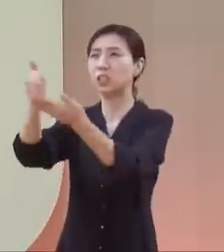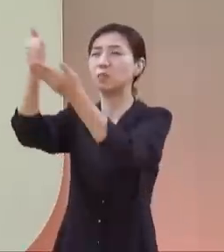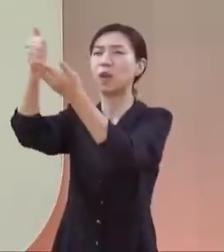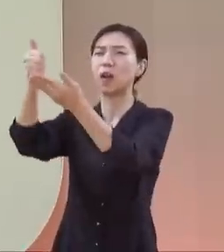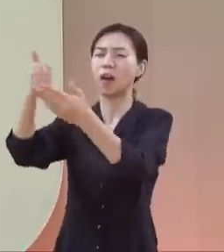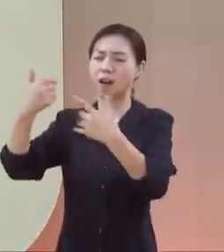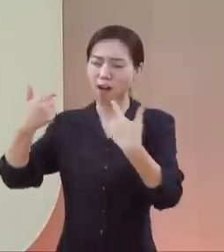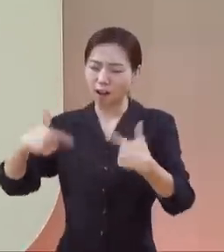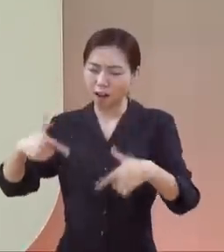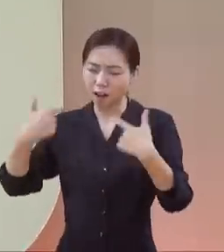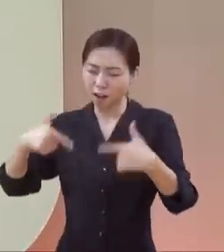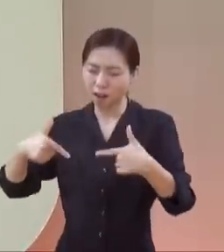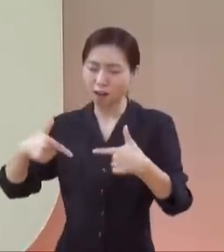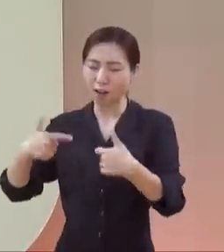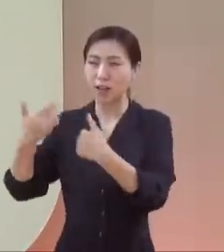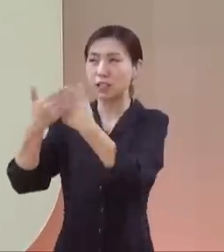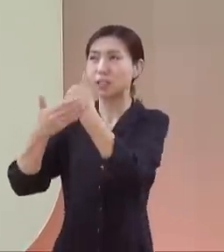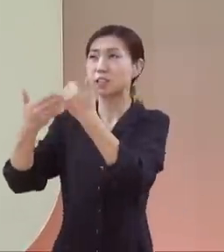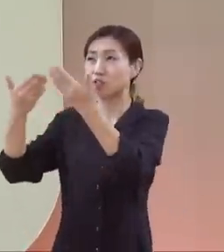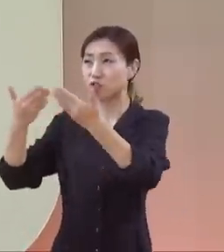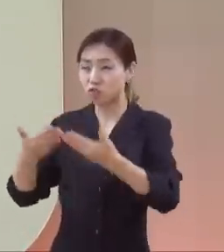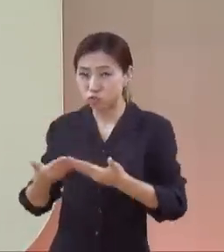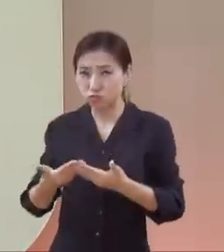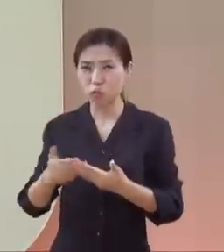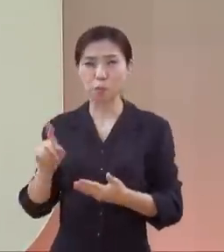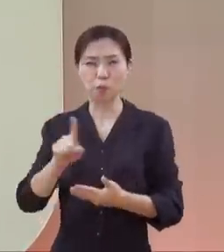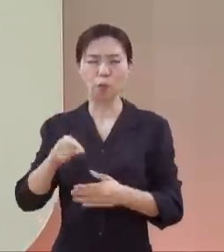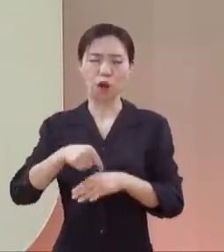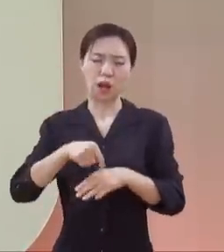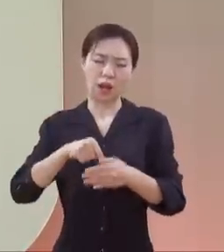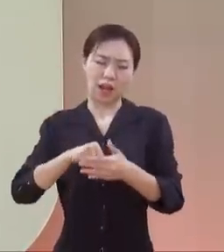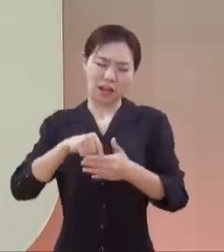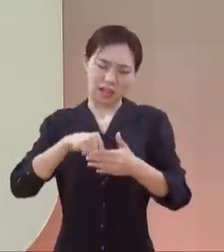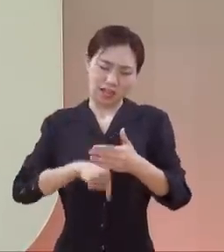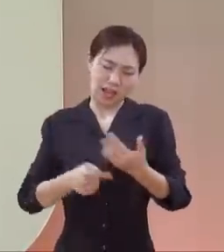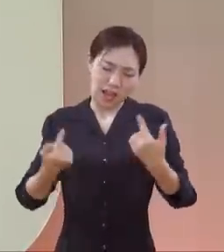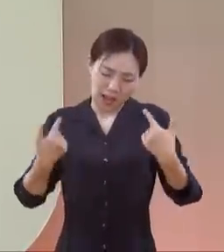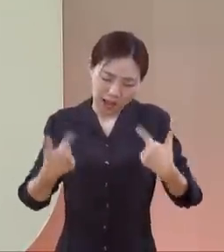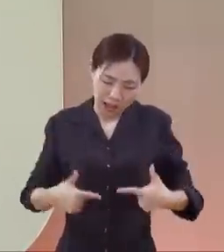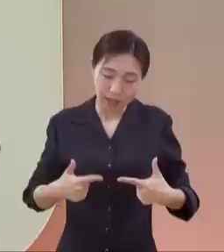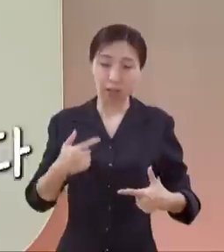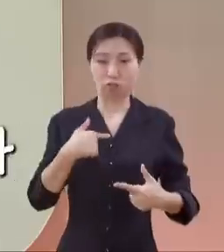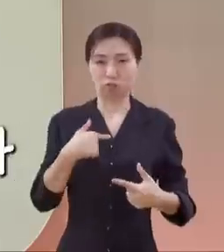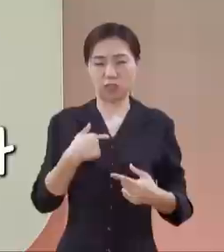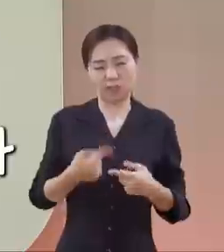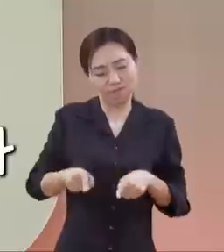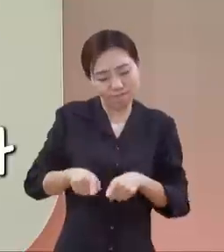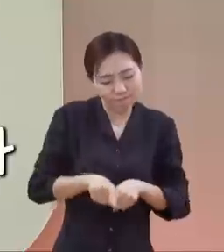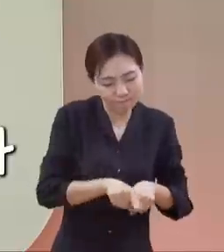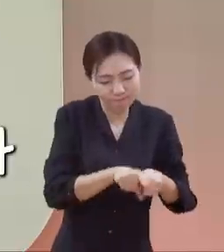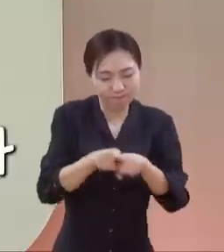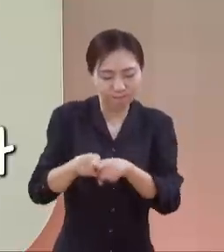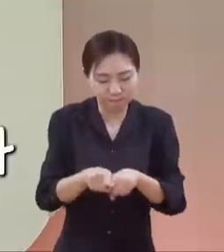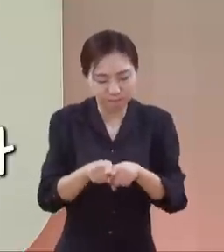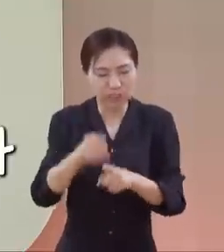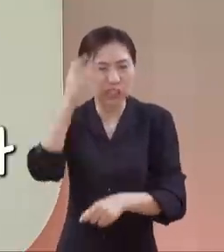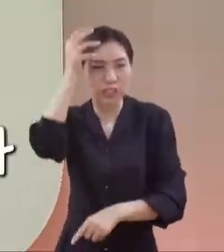가피가 우리 마음속에 항상 함께 하신다라는 마음으로 늘 우리 불자들은